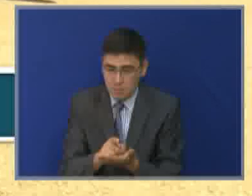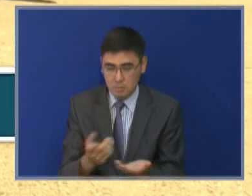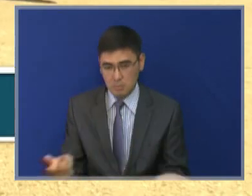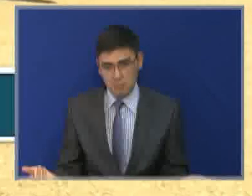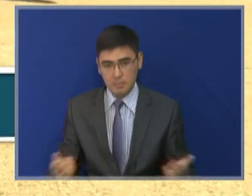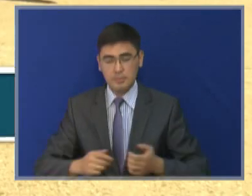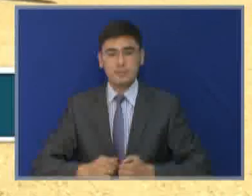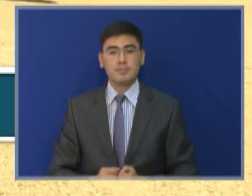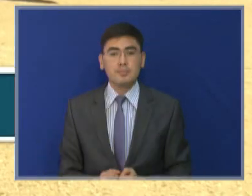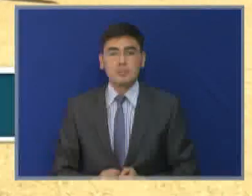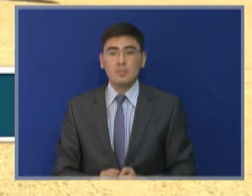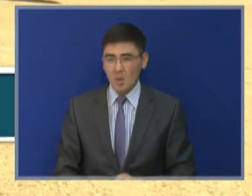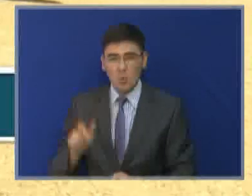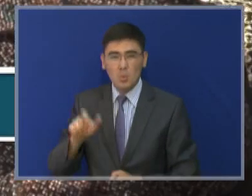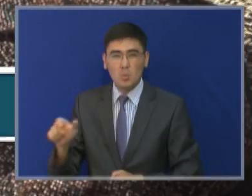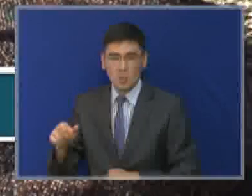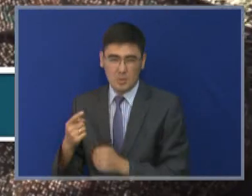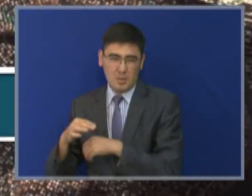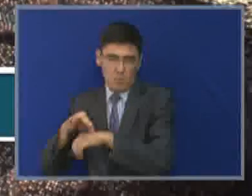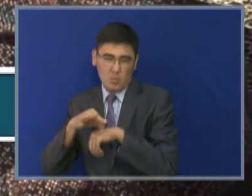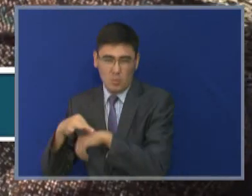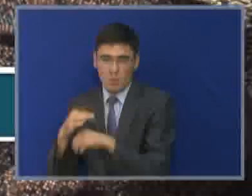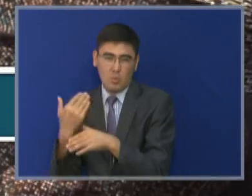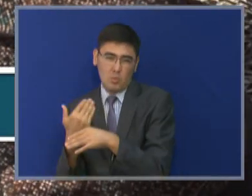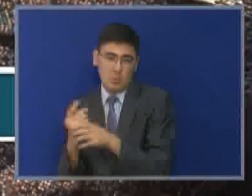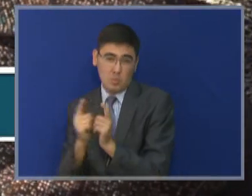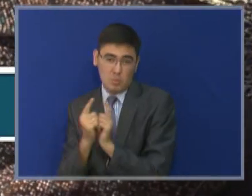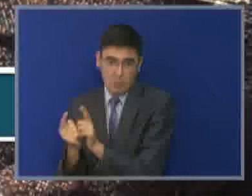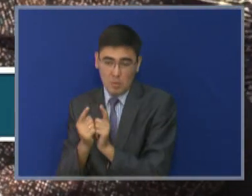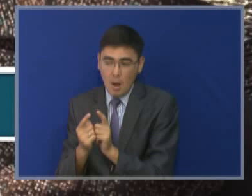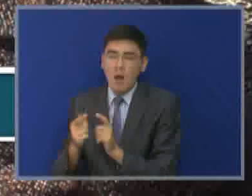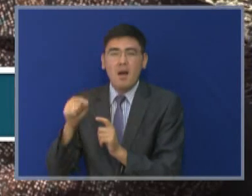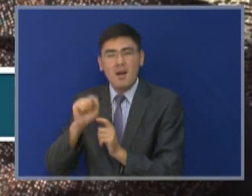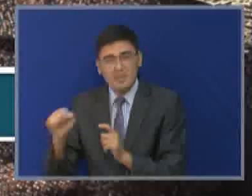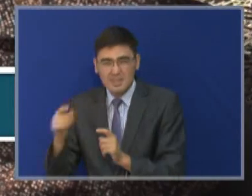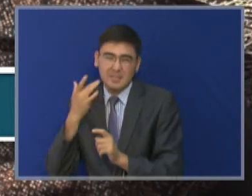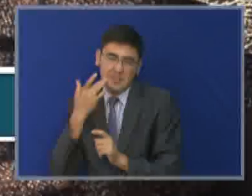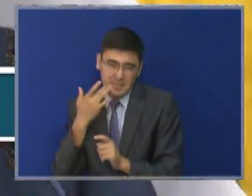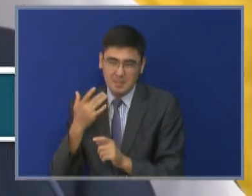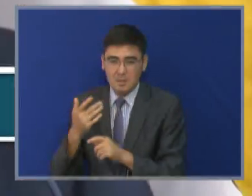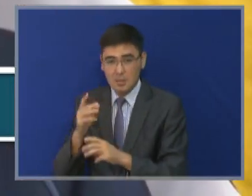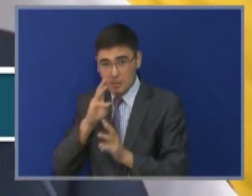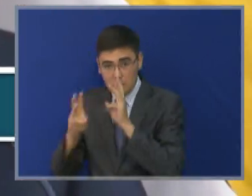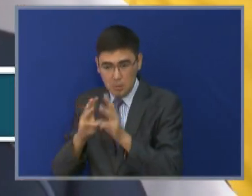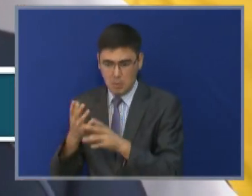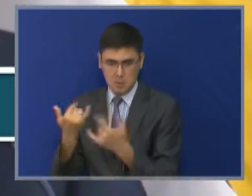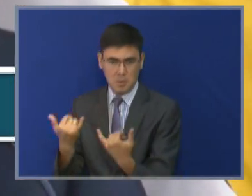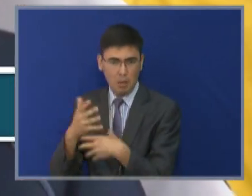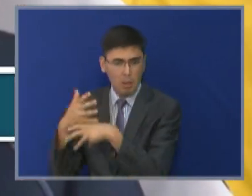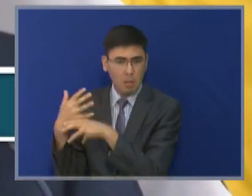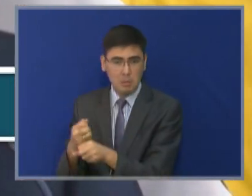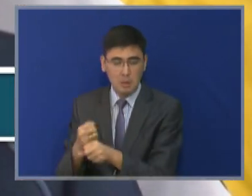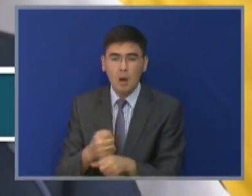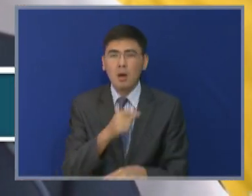кездесудің басты себебі жеке көмекшілердің жалақыларының қысқаруы болды. Жеке көмекшілердің қызметіне тапсырыс беруші жұмыспен